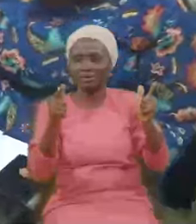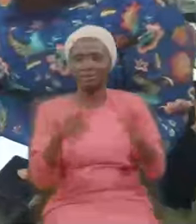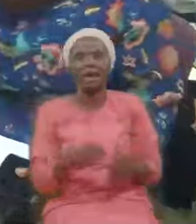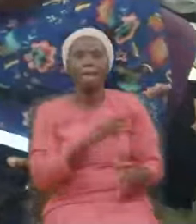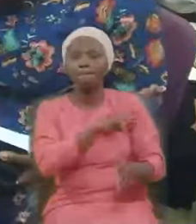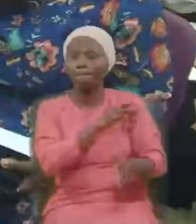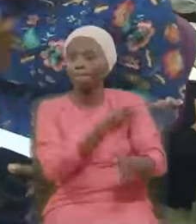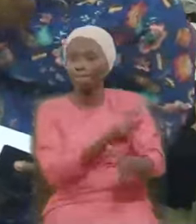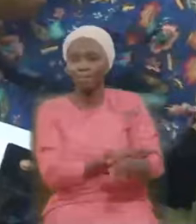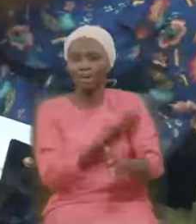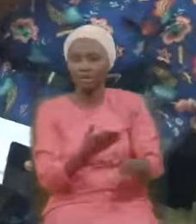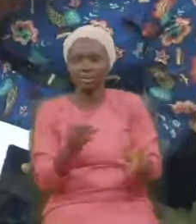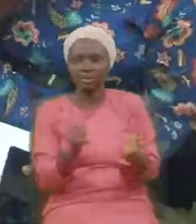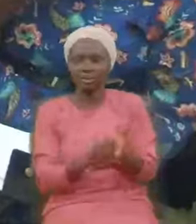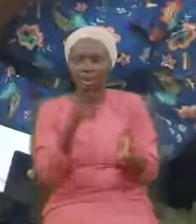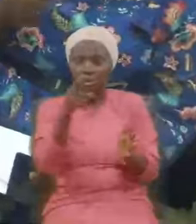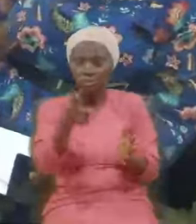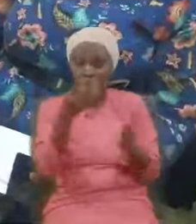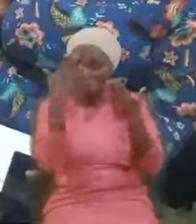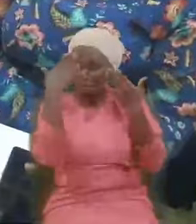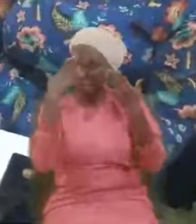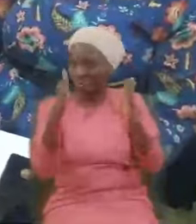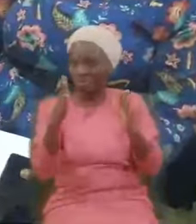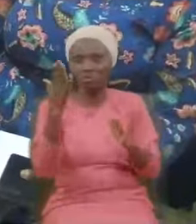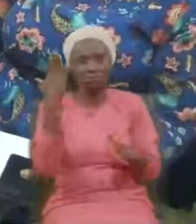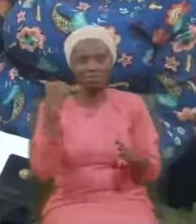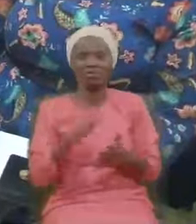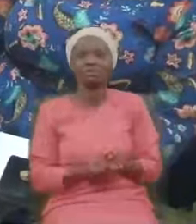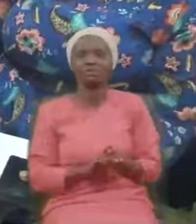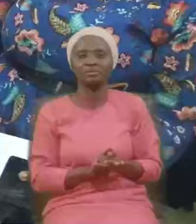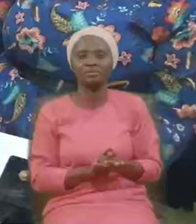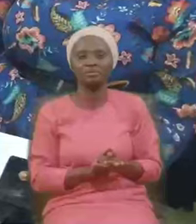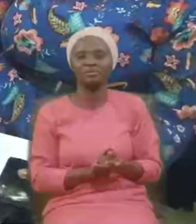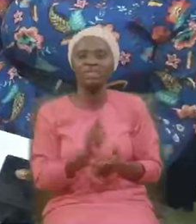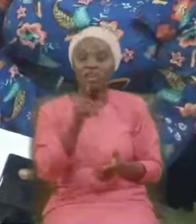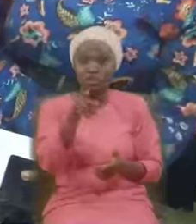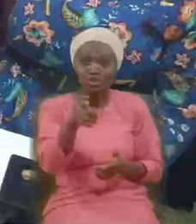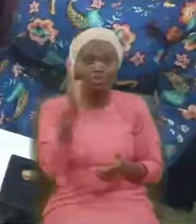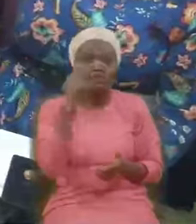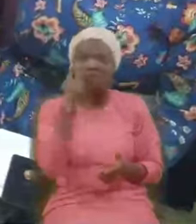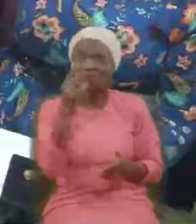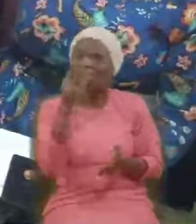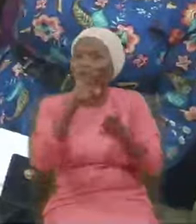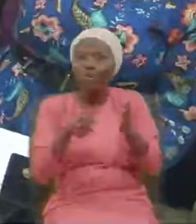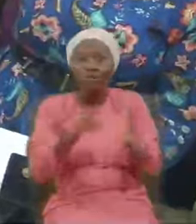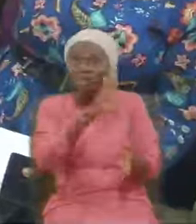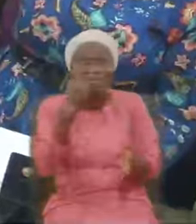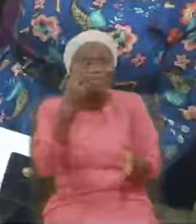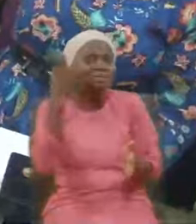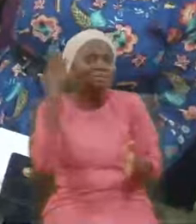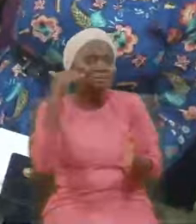choses cachées que tu ne connais pas. Vous allez voir ce que vous n'avez jamais